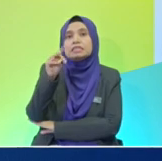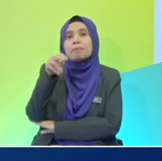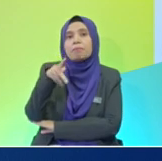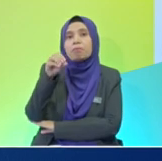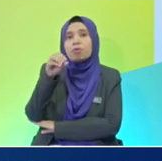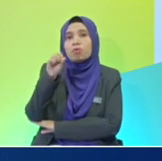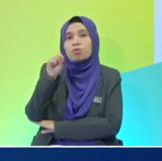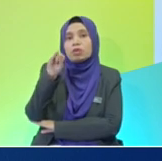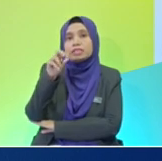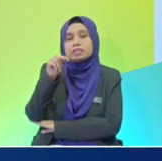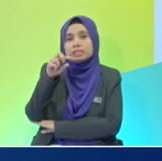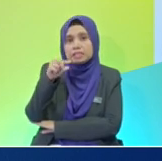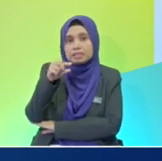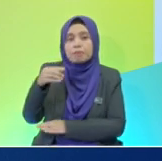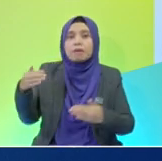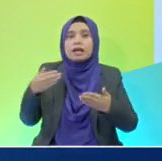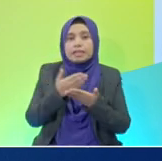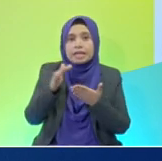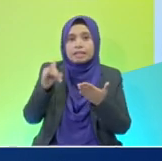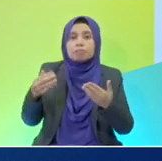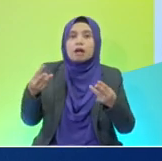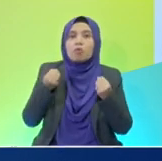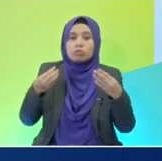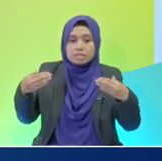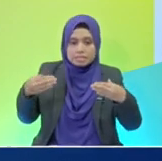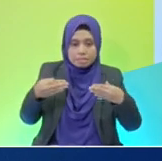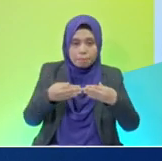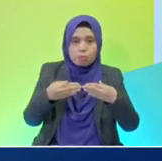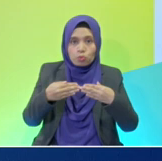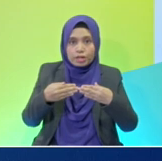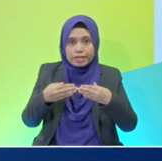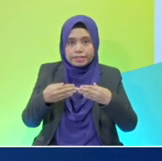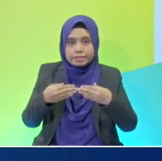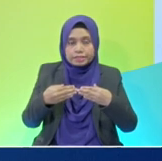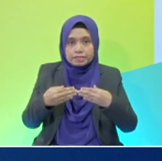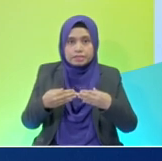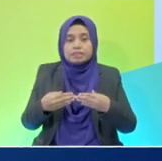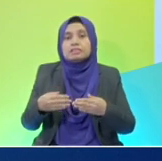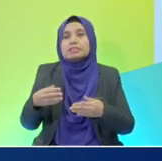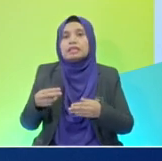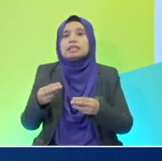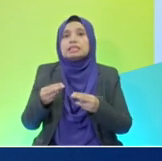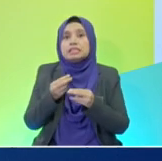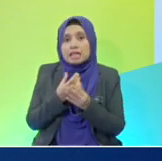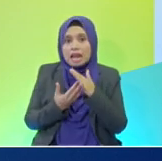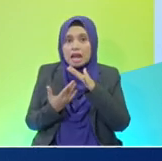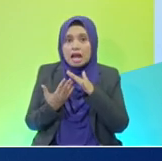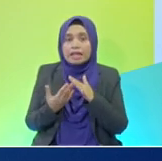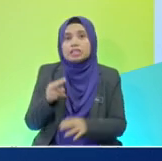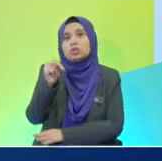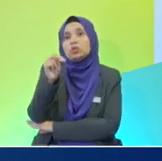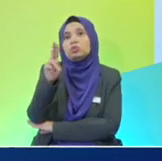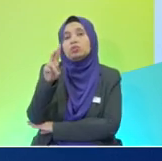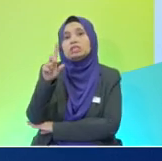pasangkan bahagianya hendak disambungkan yang ketiga nyalikat opsi asetilena dengan Nyalakan yang